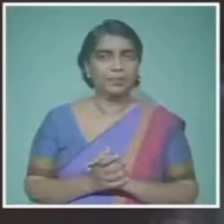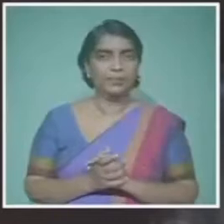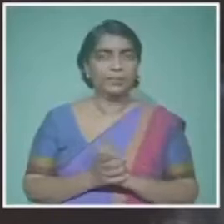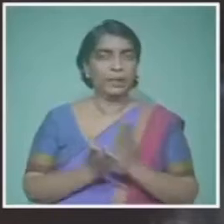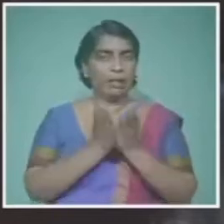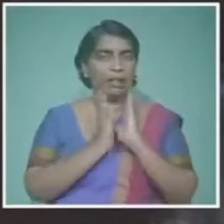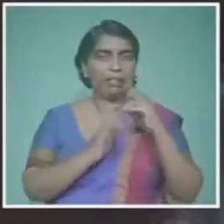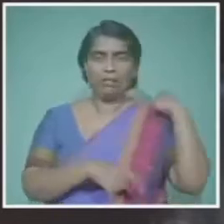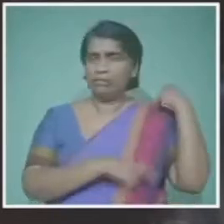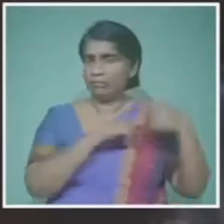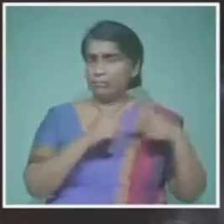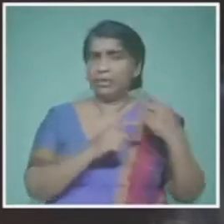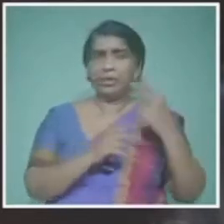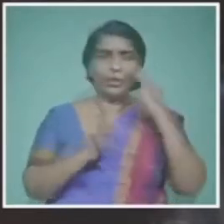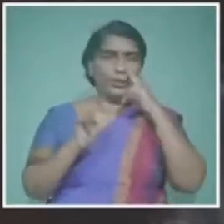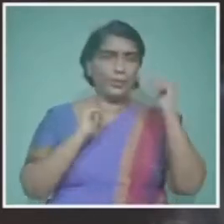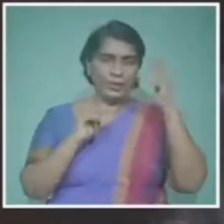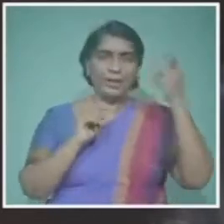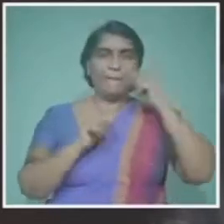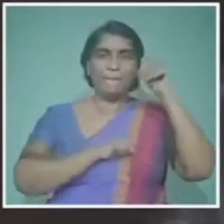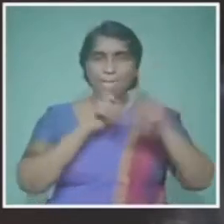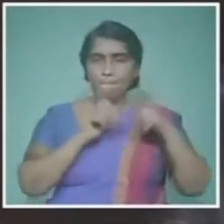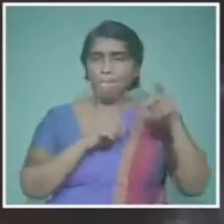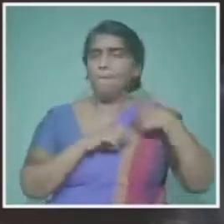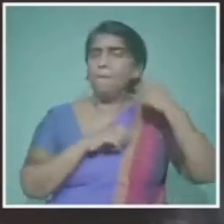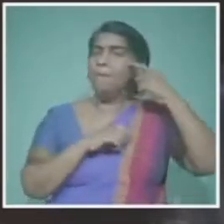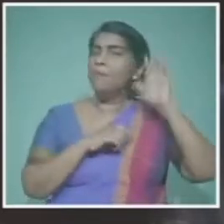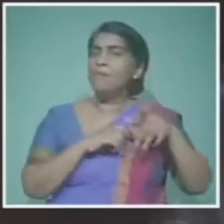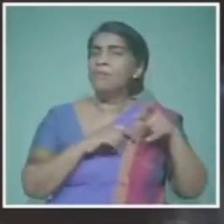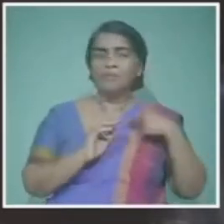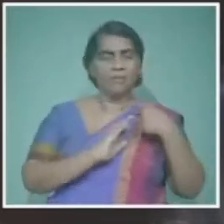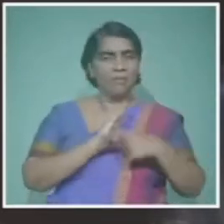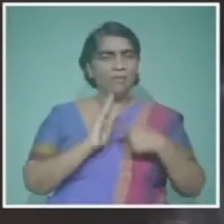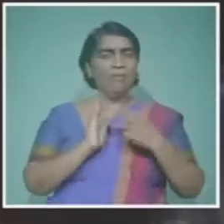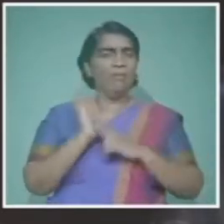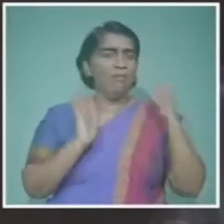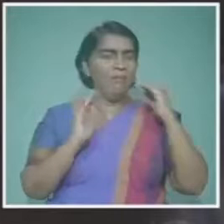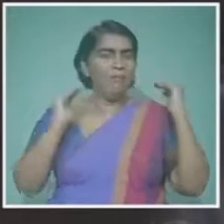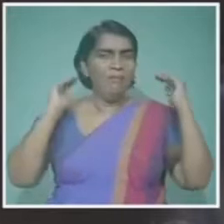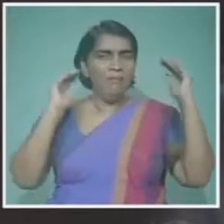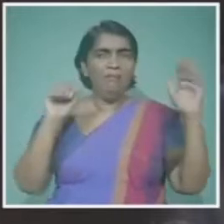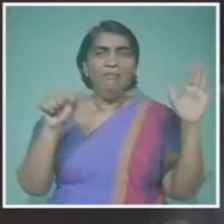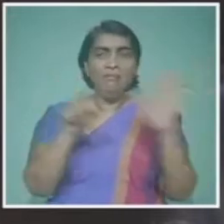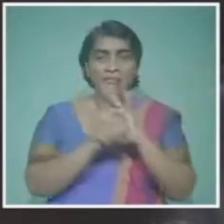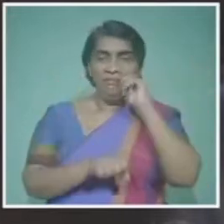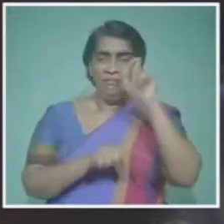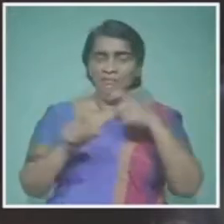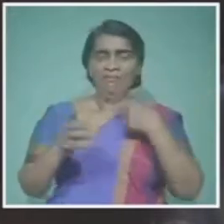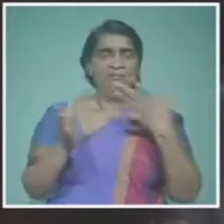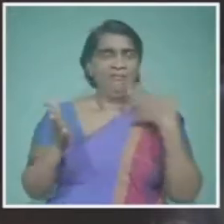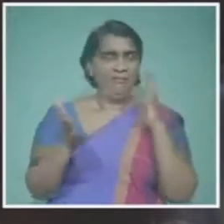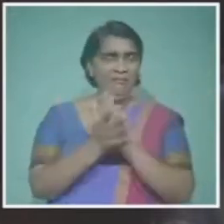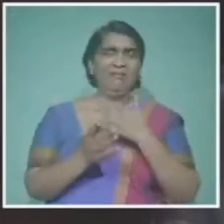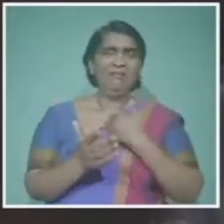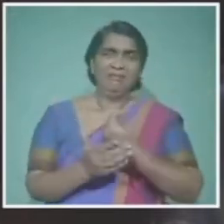ඉන්දියන් සම්භවයක් තියෙන කඳුකර දෙමළ ජනයාට බලාපොරොත්තු මොකද්ද? ශ්‍රී ලංකා ජාතික තලයේ පූර්ණ ප්‍රවේශියන් වීමට